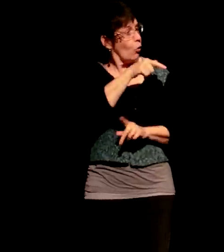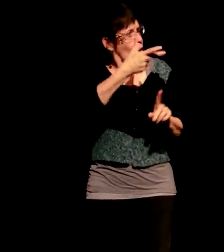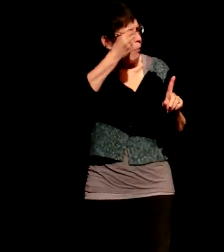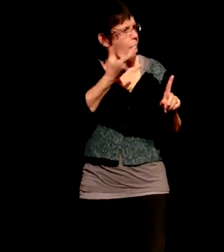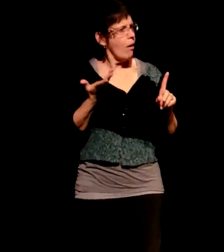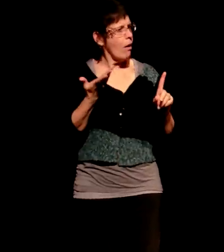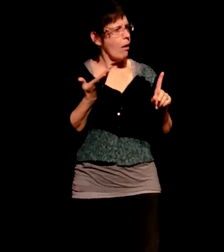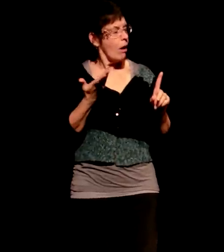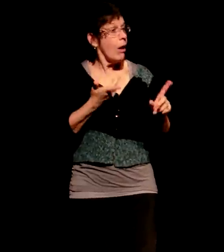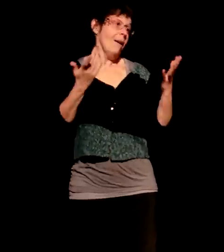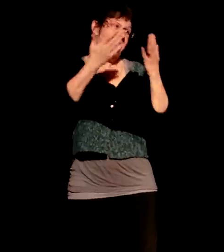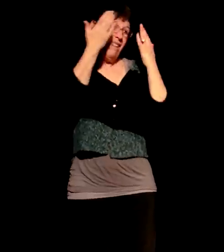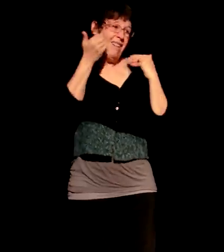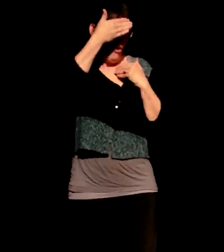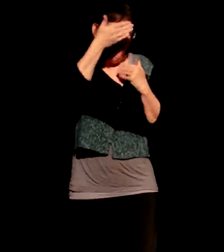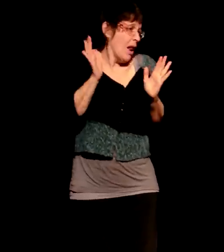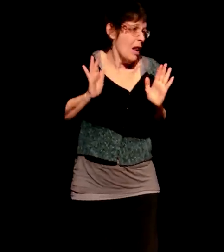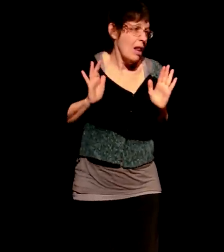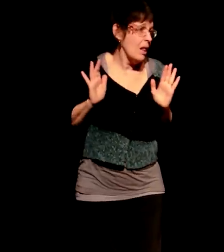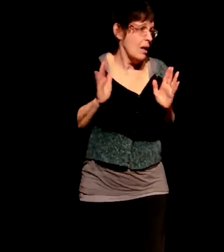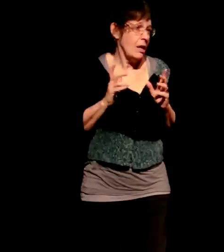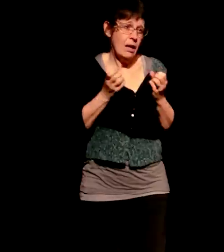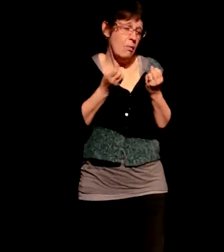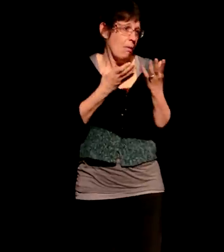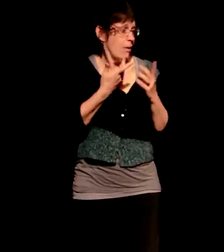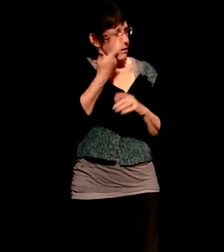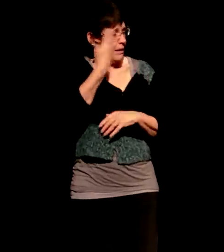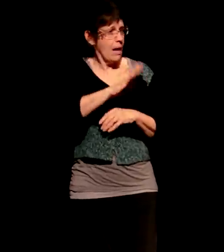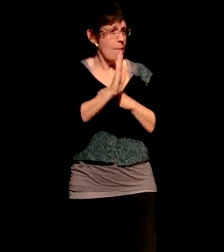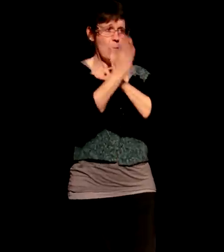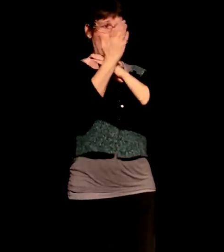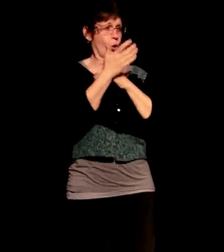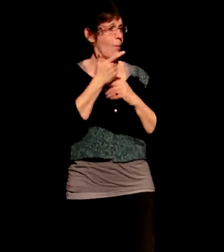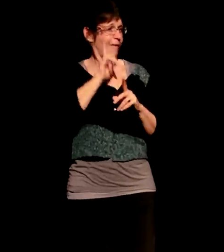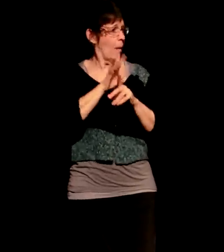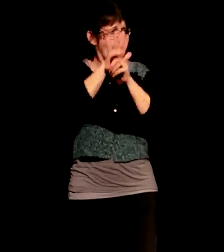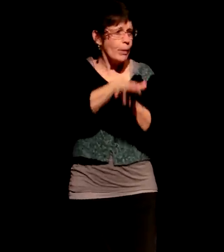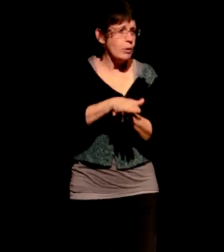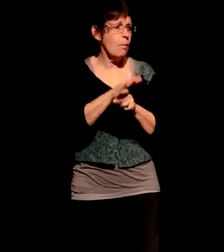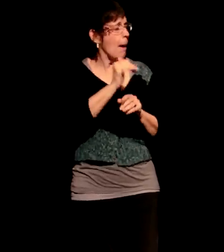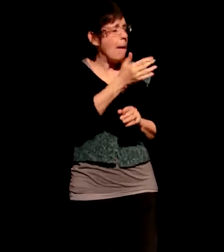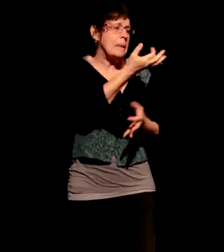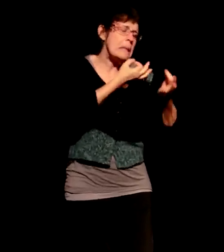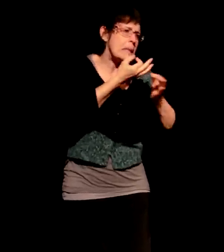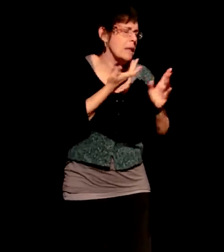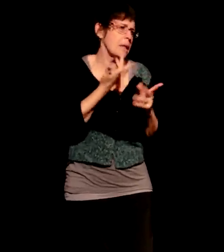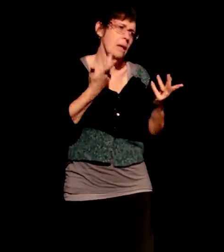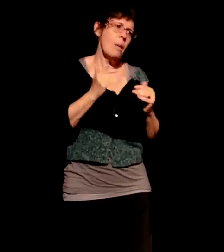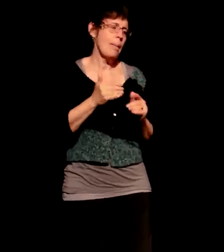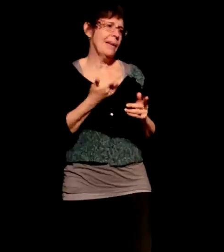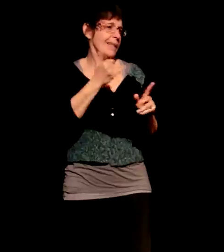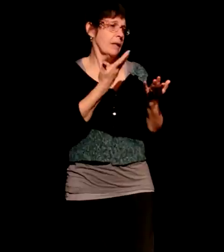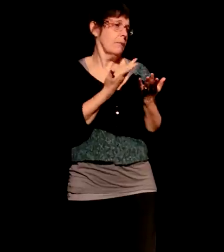que le voile est un signe d'oppression des femmes. Quoi que t'en dises, que tu le veuilles ou non, mais sinon les hommes en porteraient,